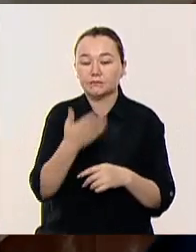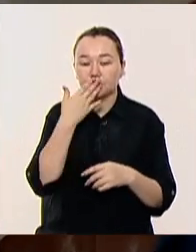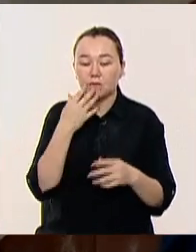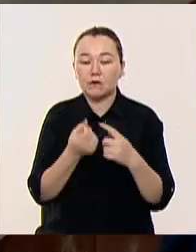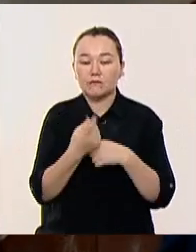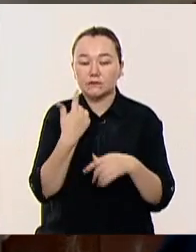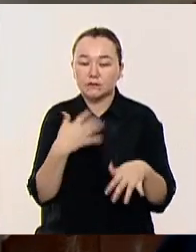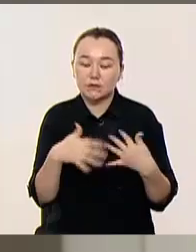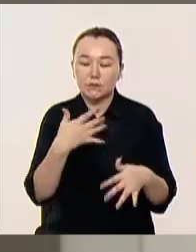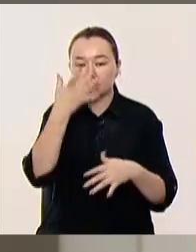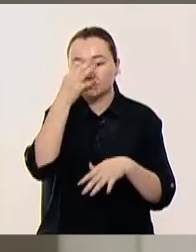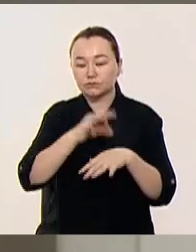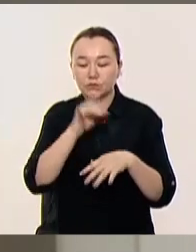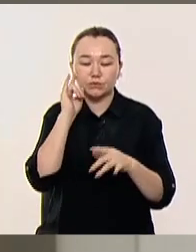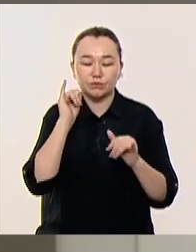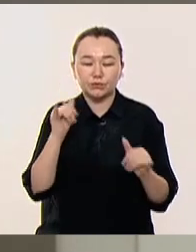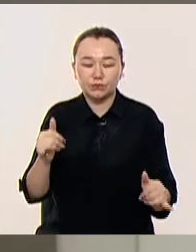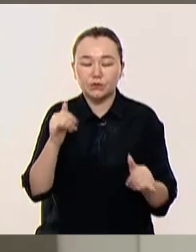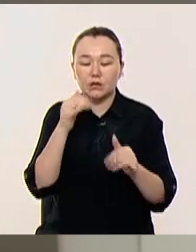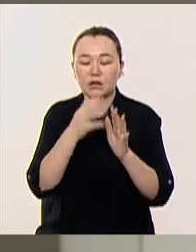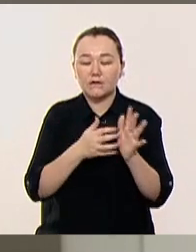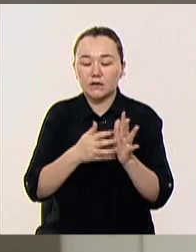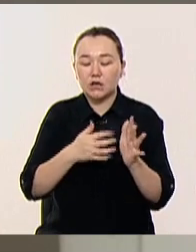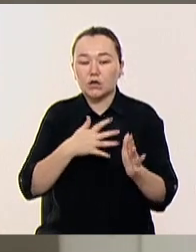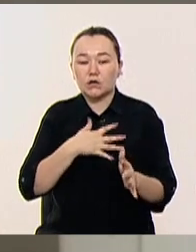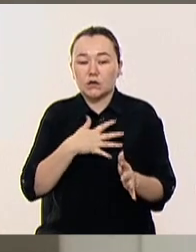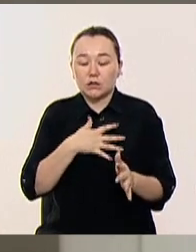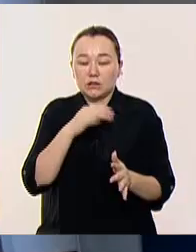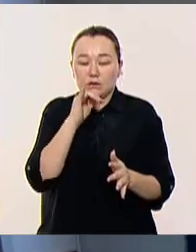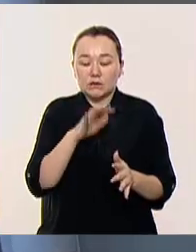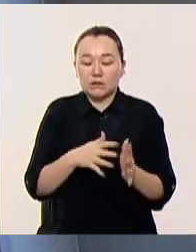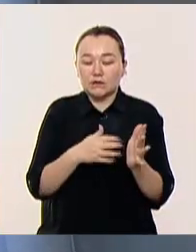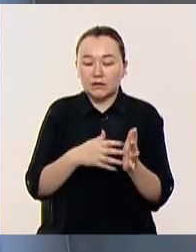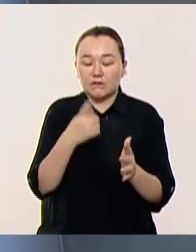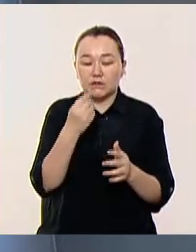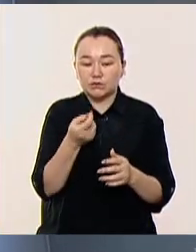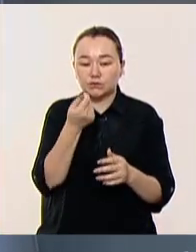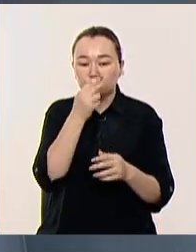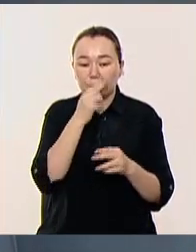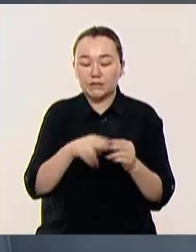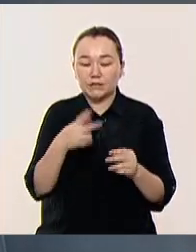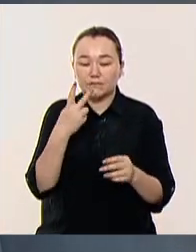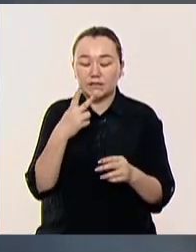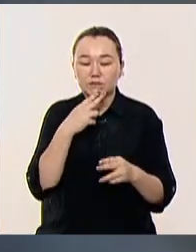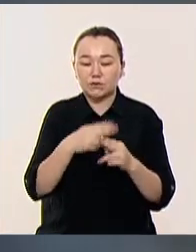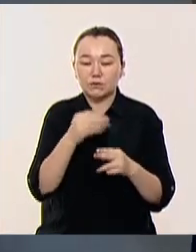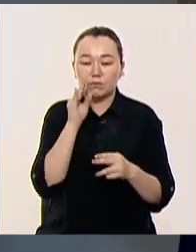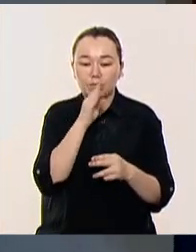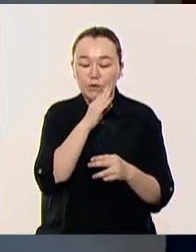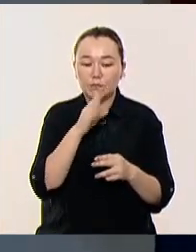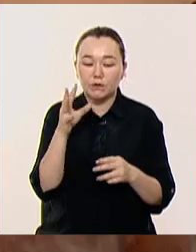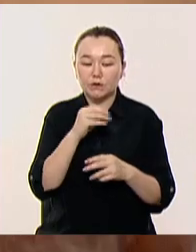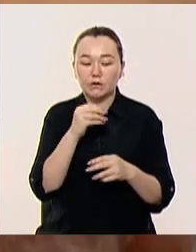слабость, головная боль, шум в ушах, головокружение, нехватка воздуха. Марат Раимбек в один день чуть не потерял маму и двоих сестер. При